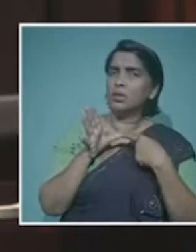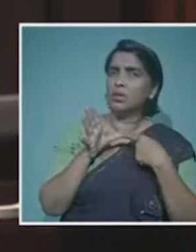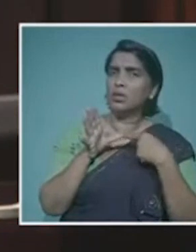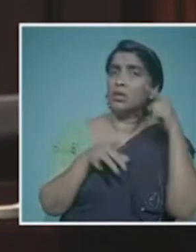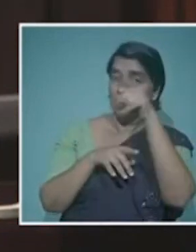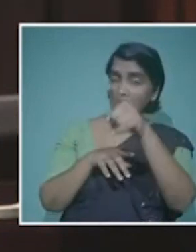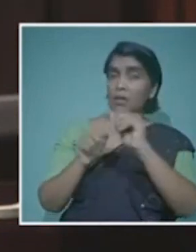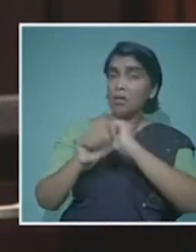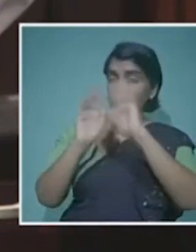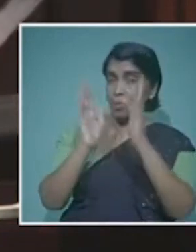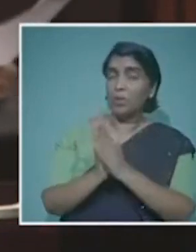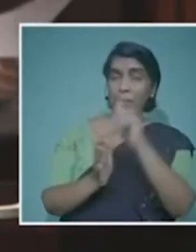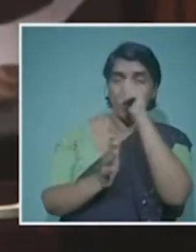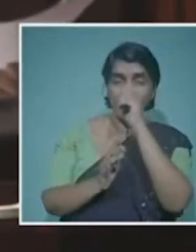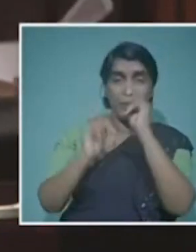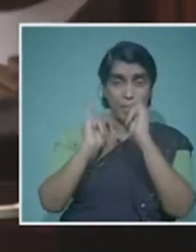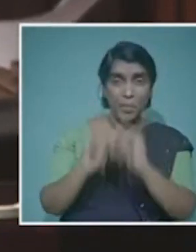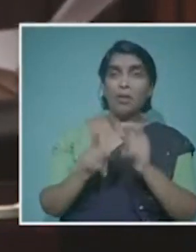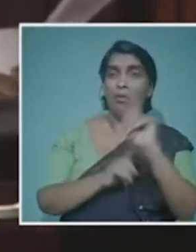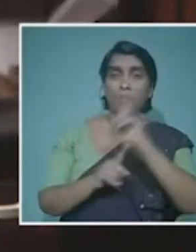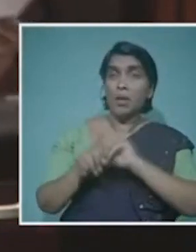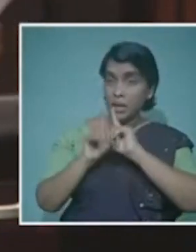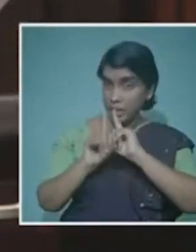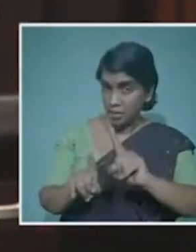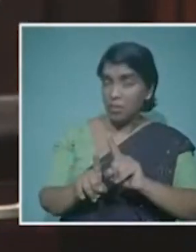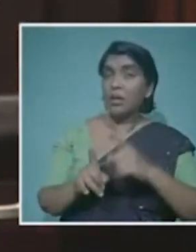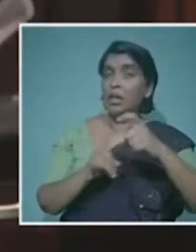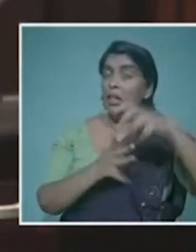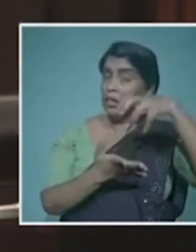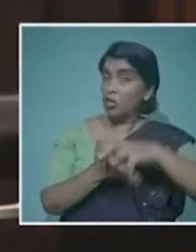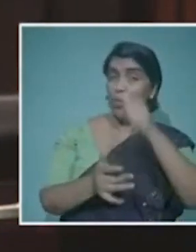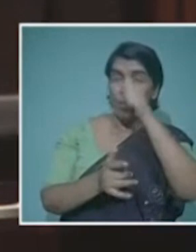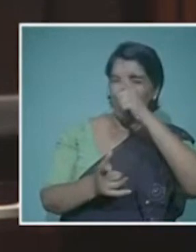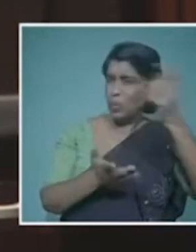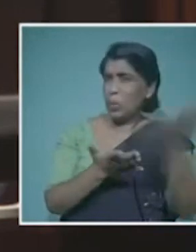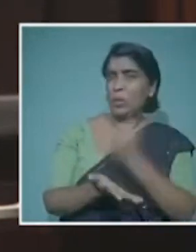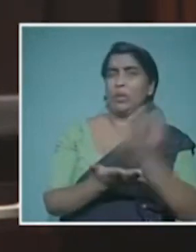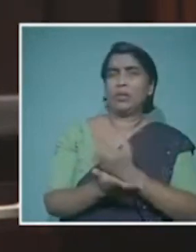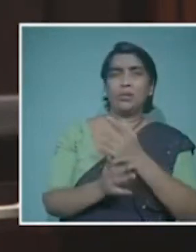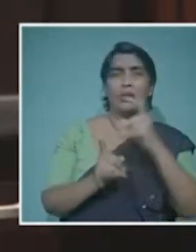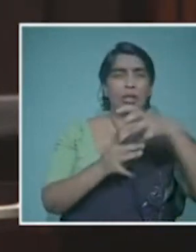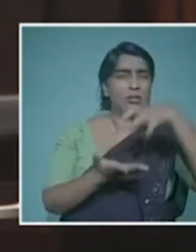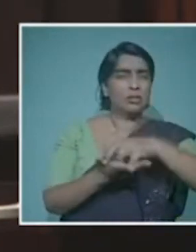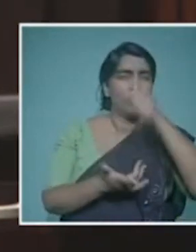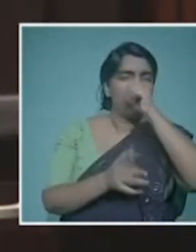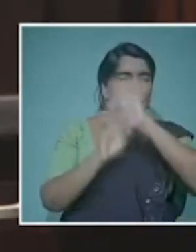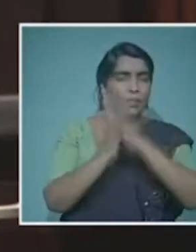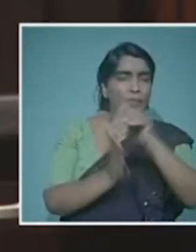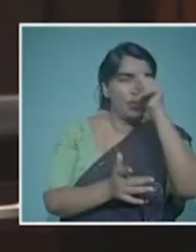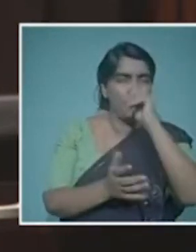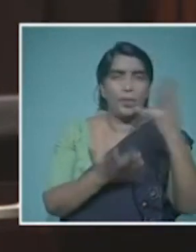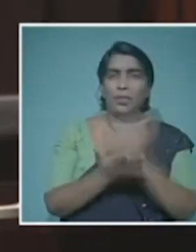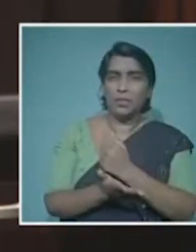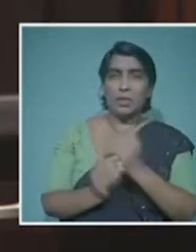என்னிடமுள்ள ஆவணங்களை கையளிக்கின்றேன். அதனை ஆராயுங்கள். அதேபோன்று சிவனேசதுரை சந்திரகாந்தனுடைய ஆவணங்களையும் தருகிறேன்.